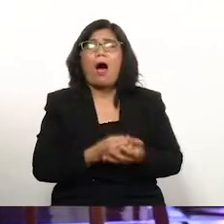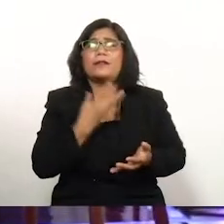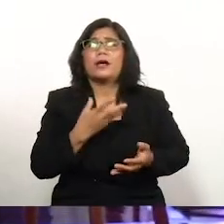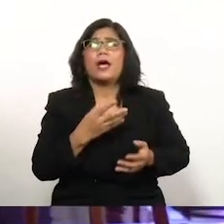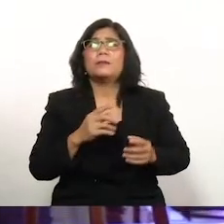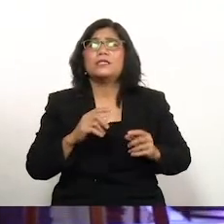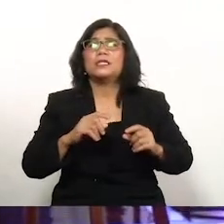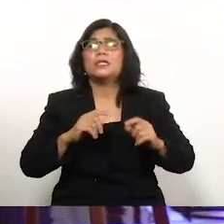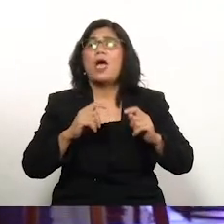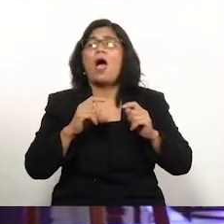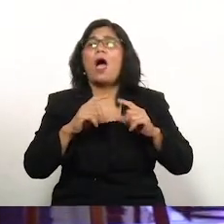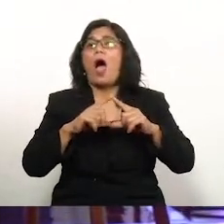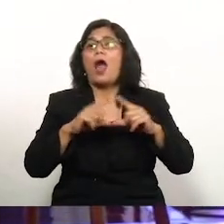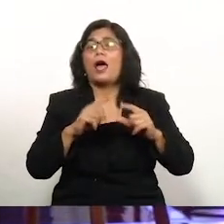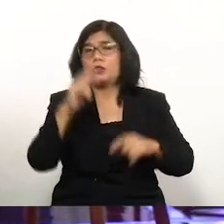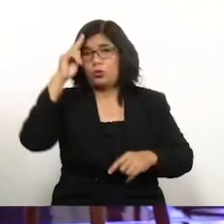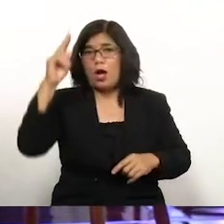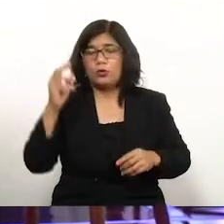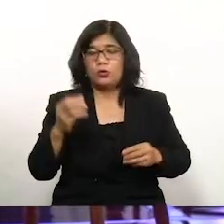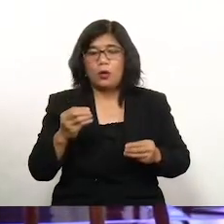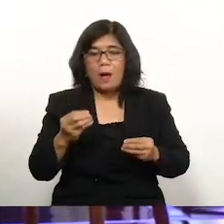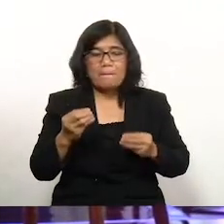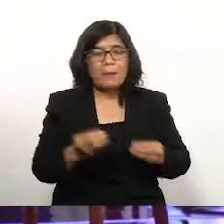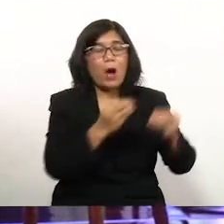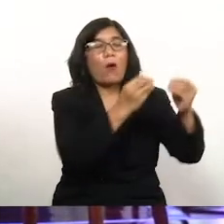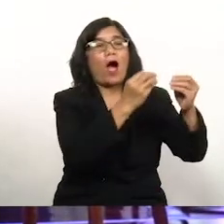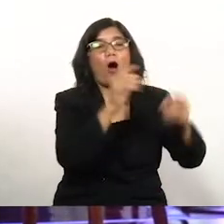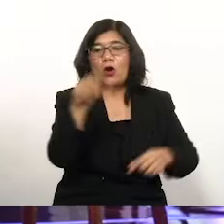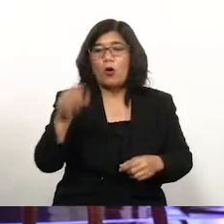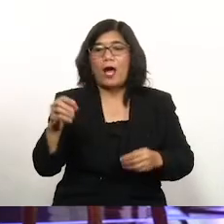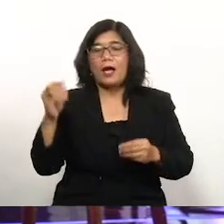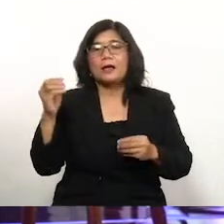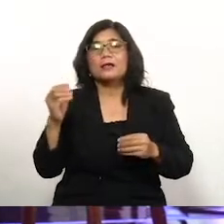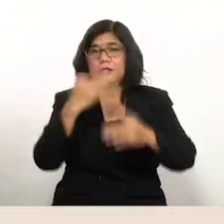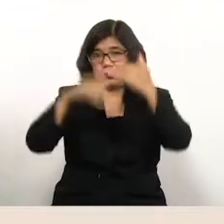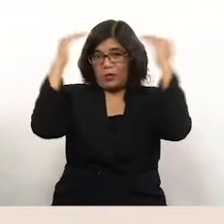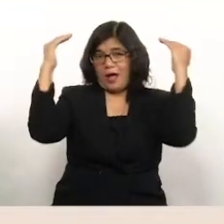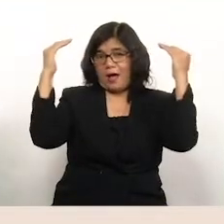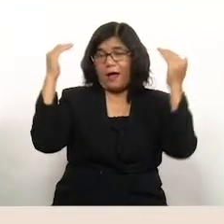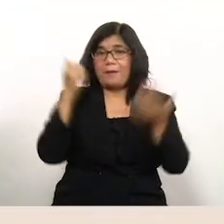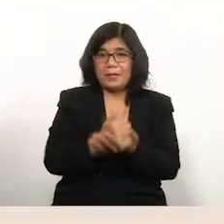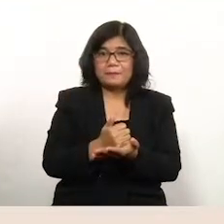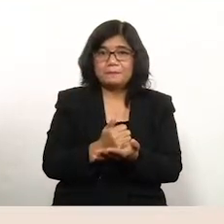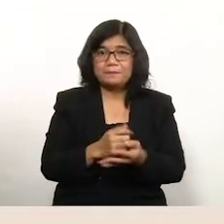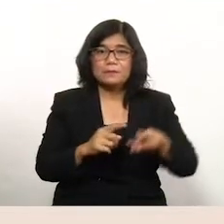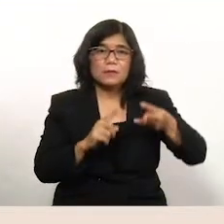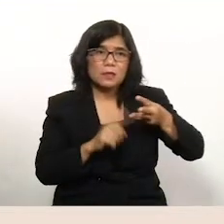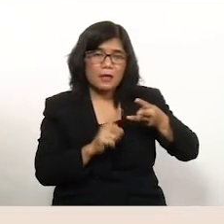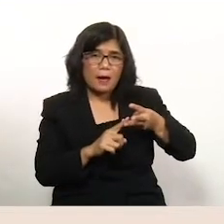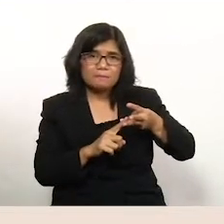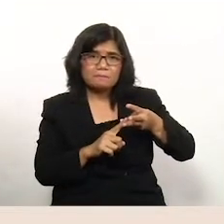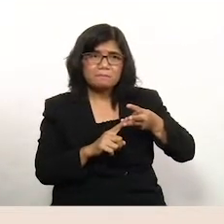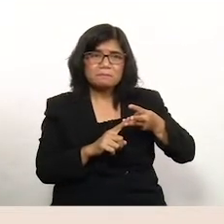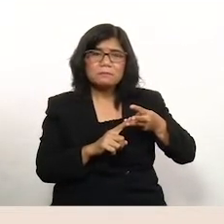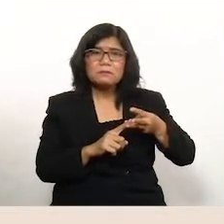Tuhan Hai ujung membawa banyak orang kembali kesurga Rumah Bapa Yang Kekal yang ketika ini Mengapa banyak orang percaya tidak